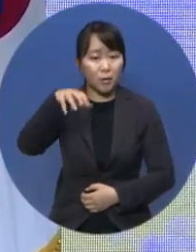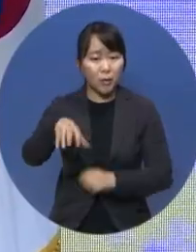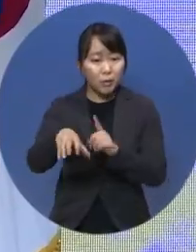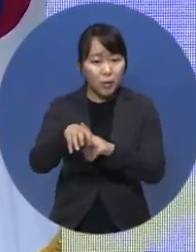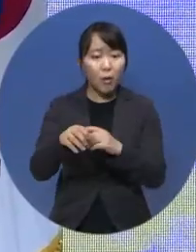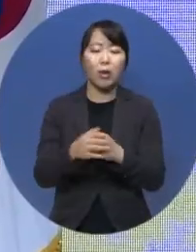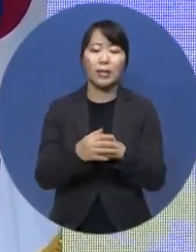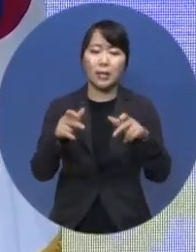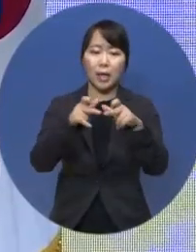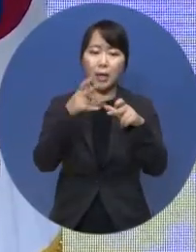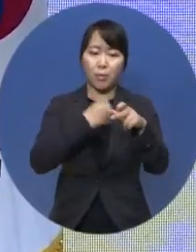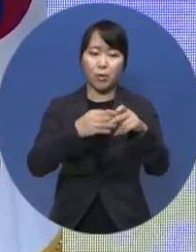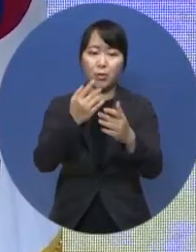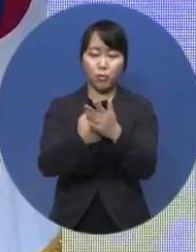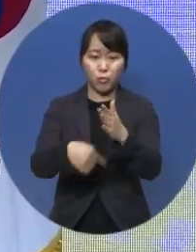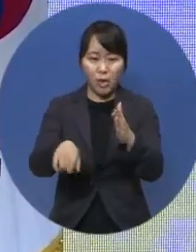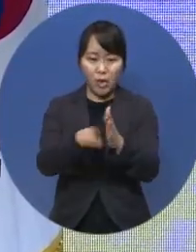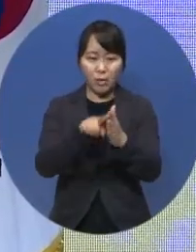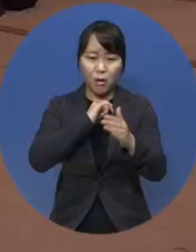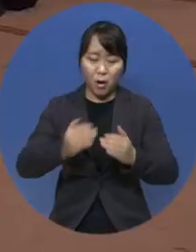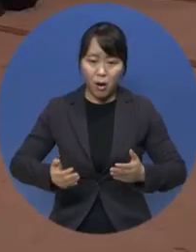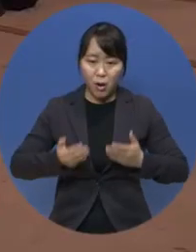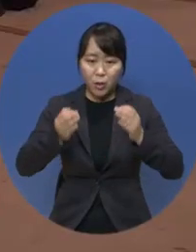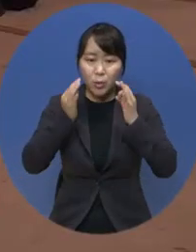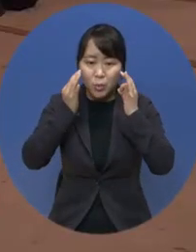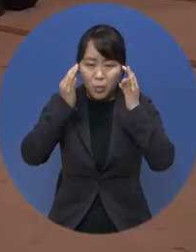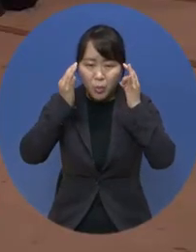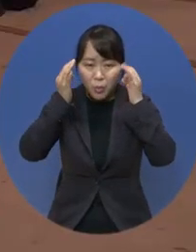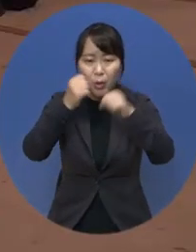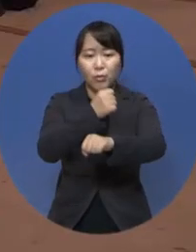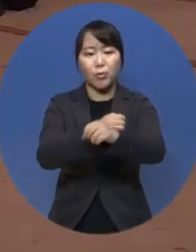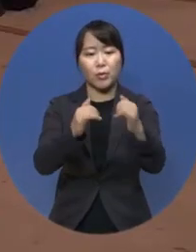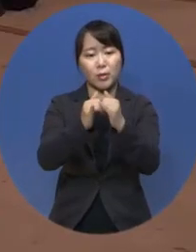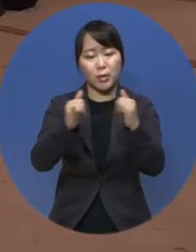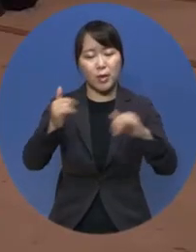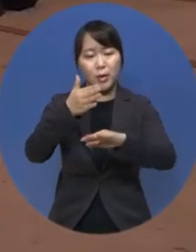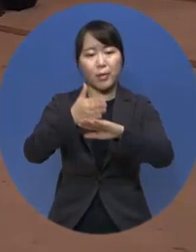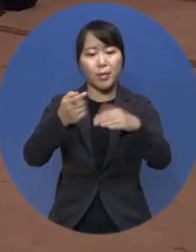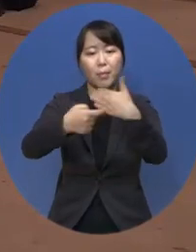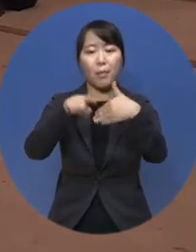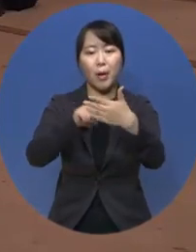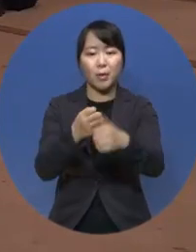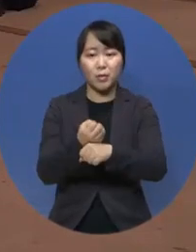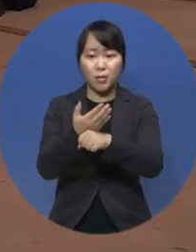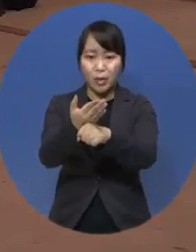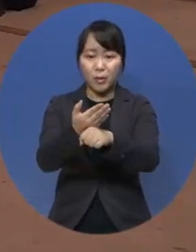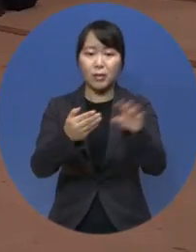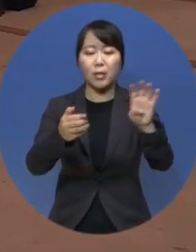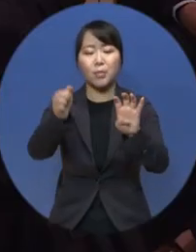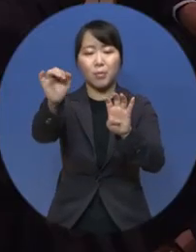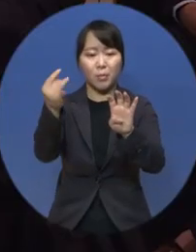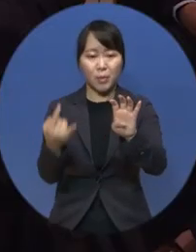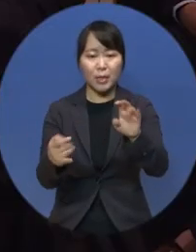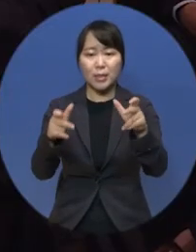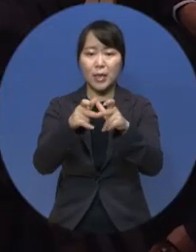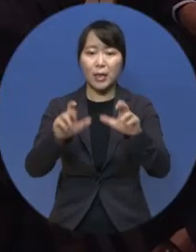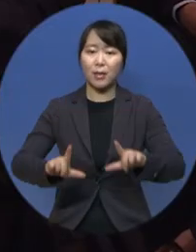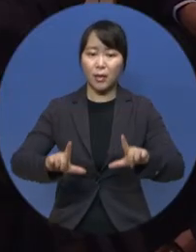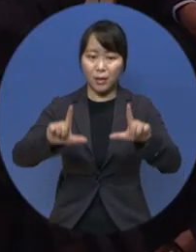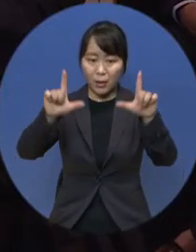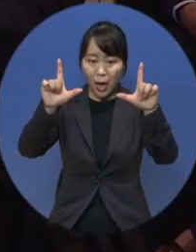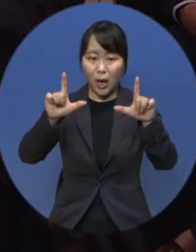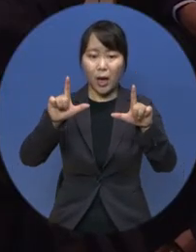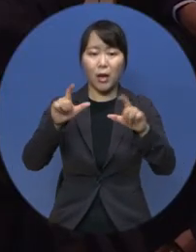장애인 복지를 위해 헌신적으로 보려고 한 유공자 등 에게 감사를 전하는 제 40회 장애인의 날